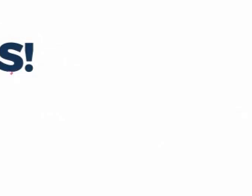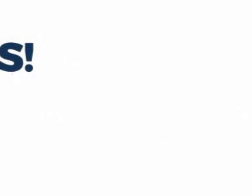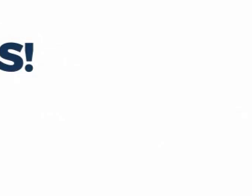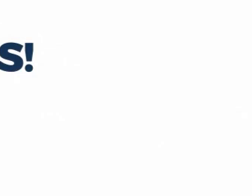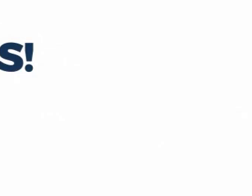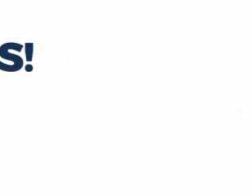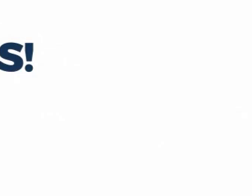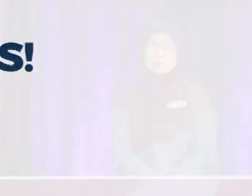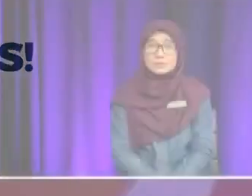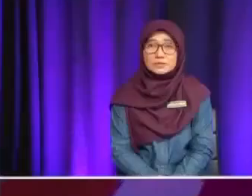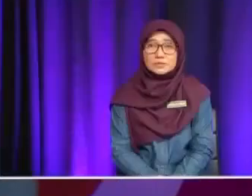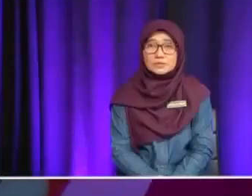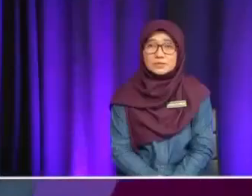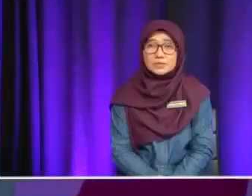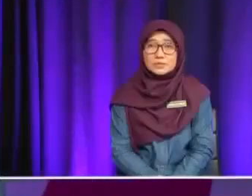KPM.